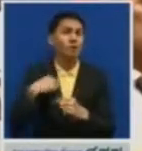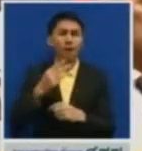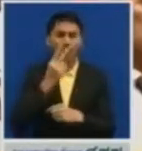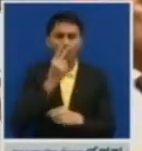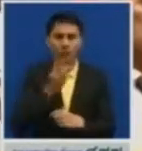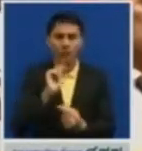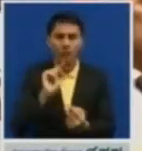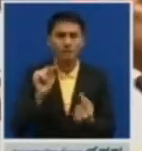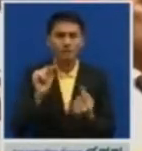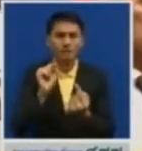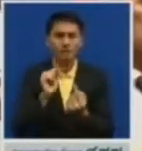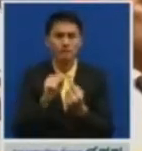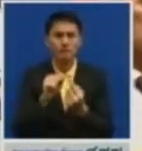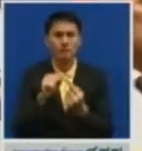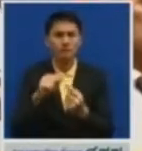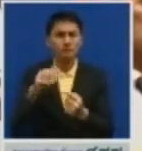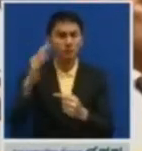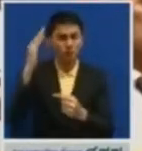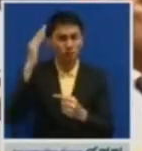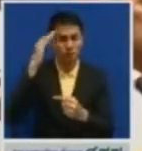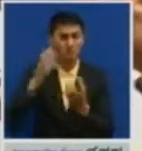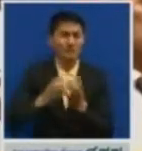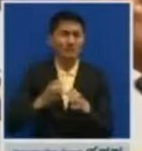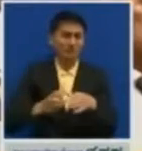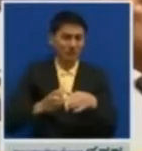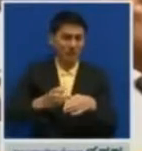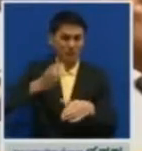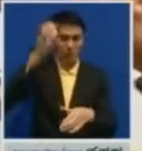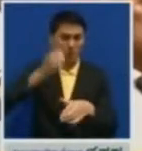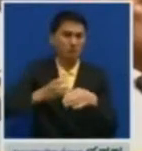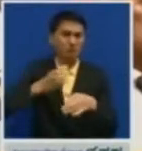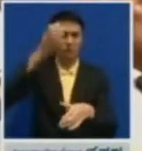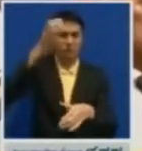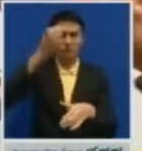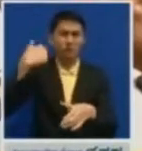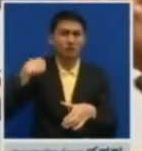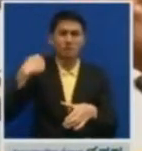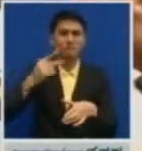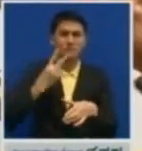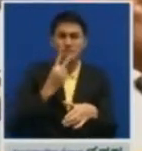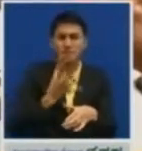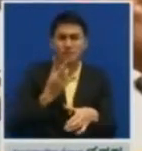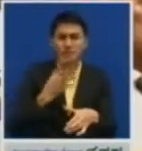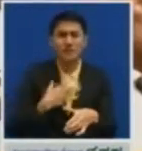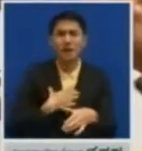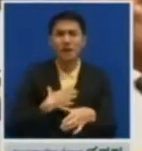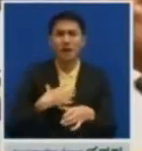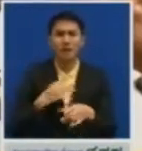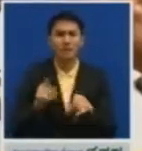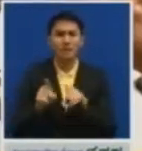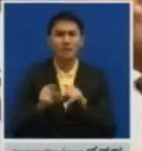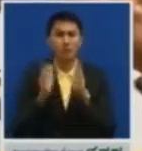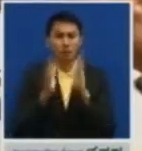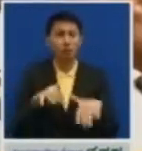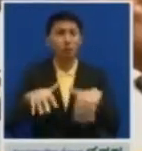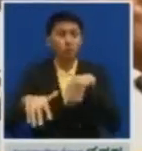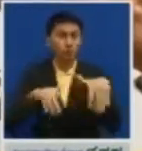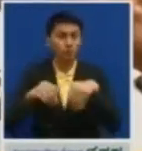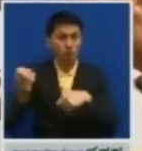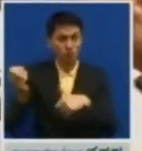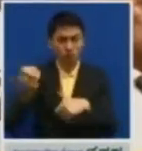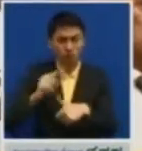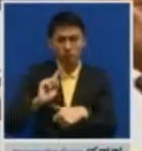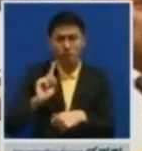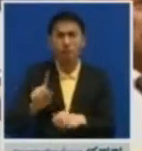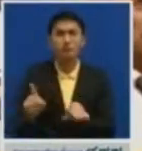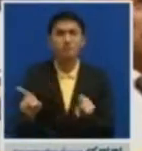ามันมีหัวเสาตะลุงเนี่ยณปัจจุบันนี้ไม่มีแล้วนะคะจากคำบอกเล่าของชาวบ้านนะคะหล